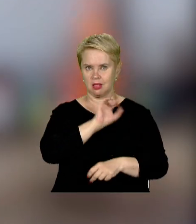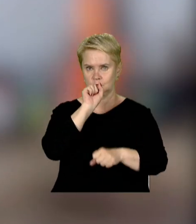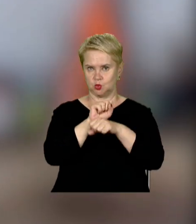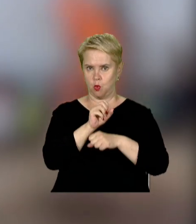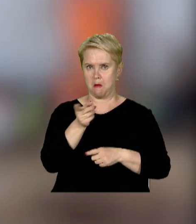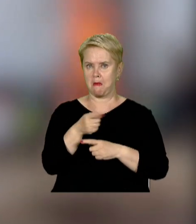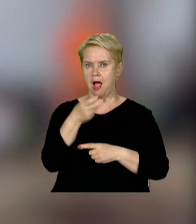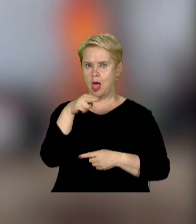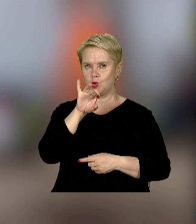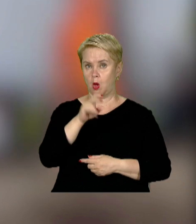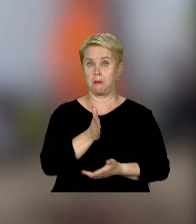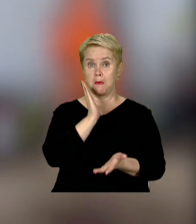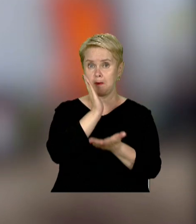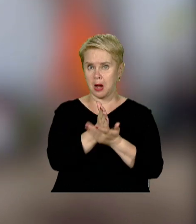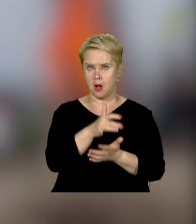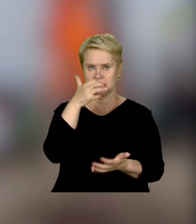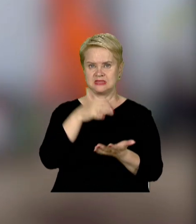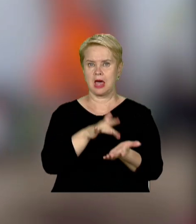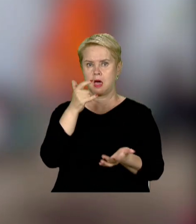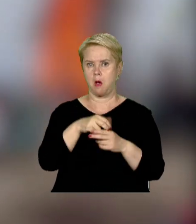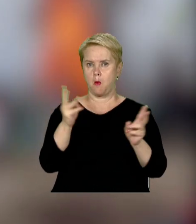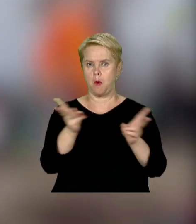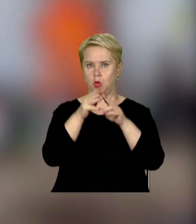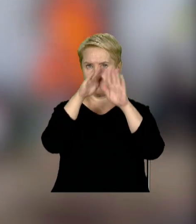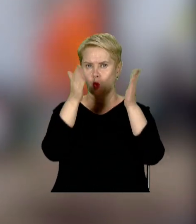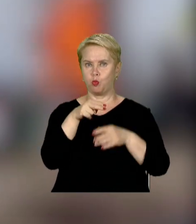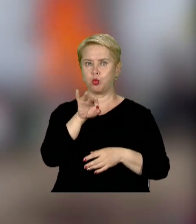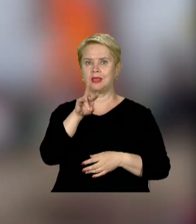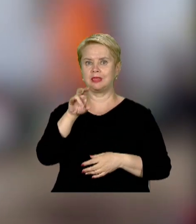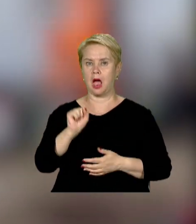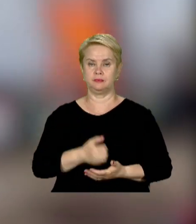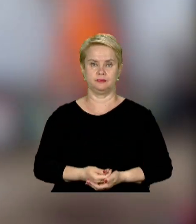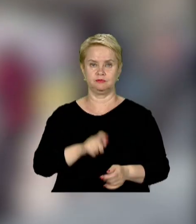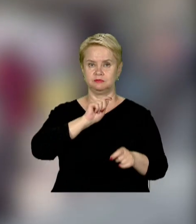зупиняло мелітопольців. Ось прямо посеред площі підпалюють опудало Путіна.